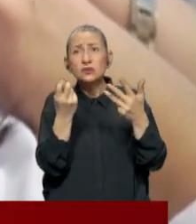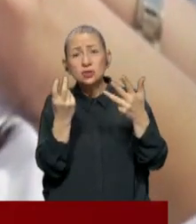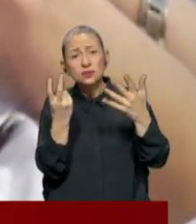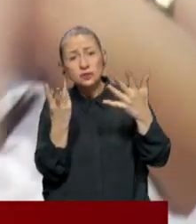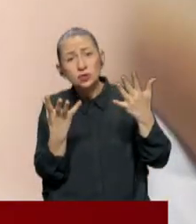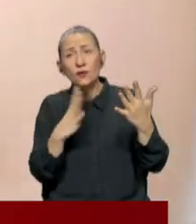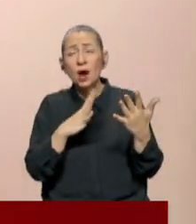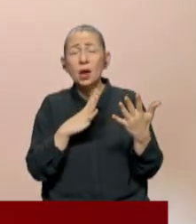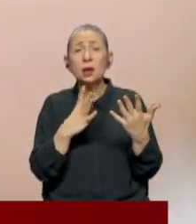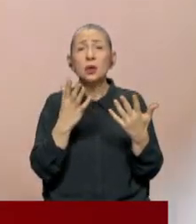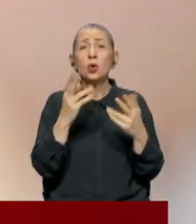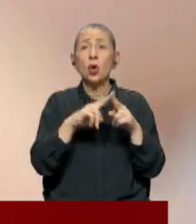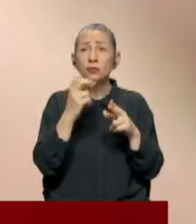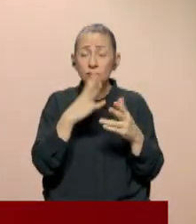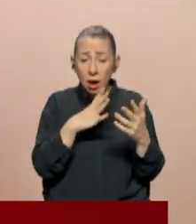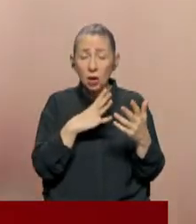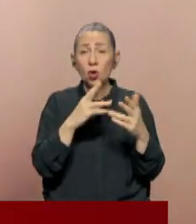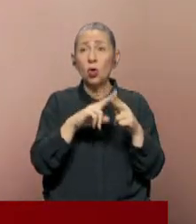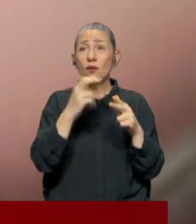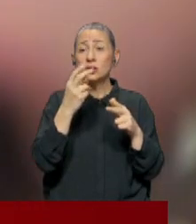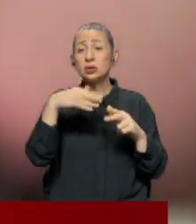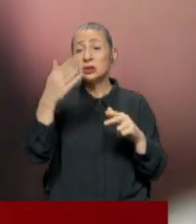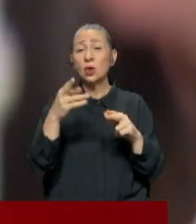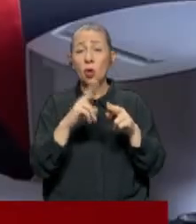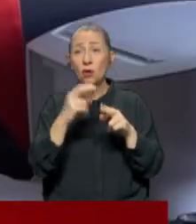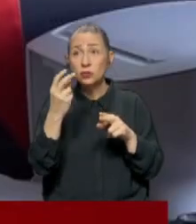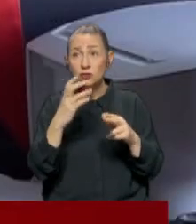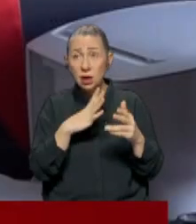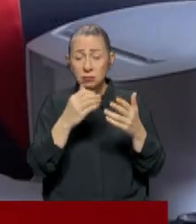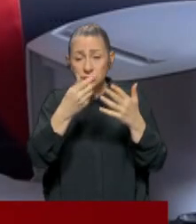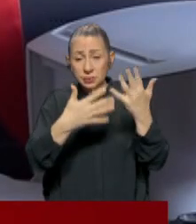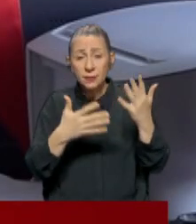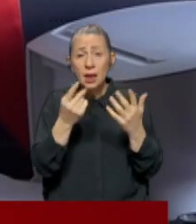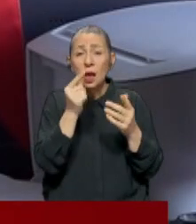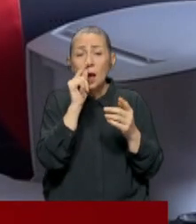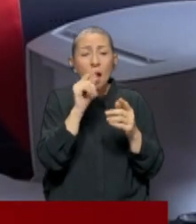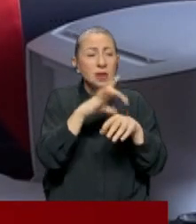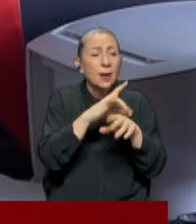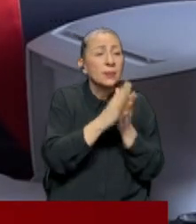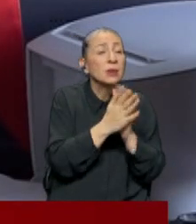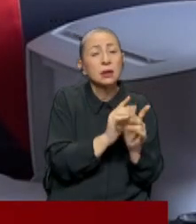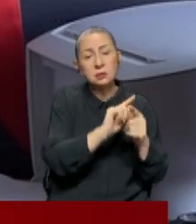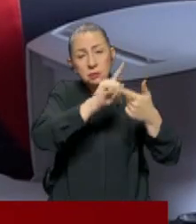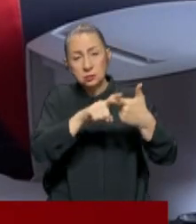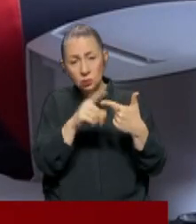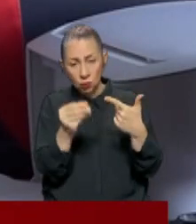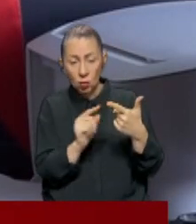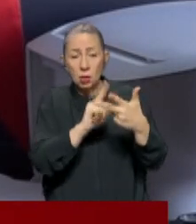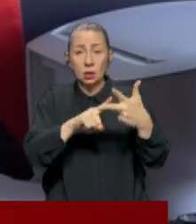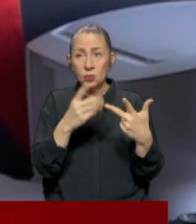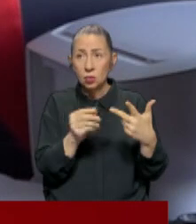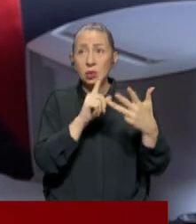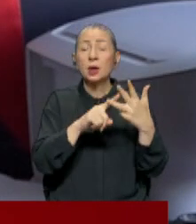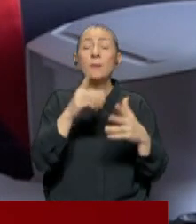adenovirüsler var şu anda, COVID var, COVID dışı diğer koronavirüsler var. Bir enfeksiyon bitmeden diğeri üstüne eklenebiliyor.